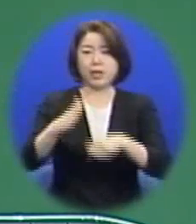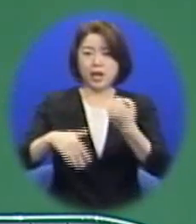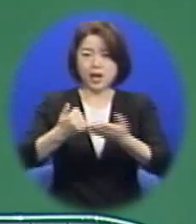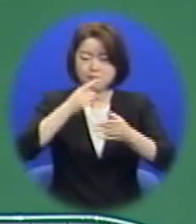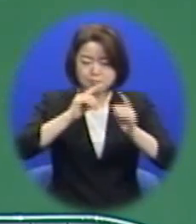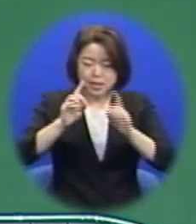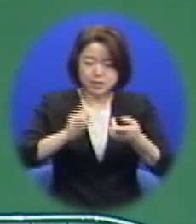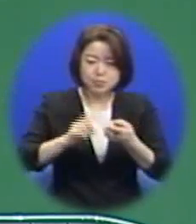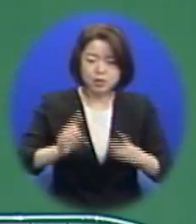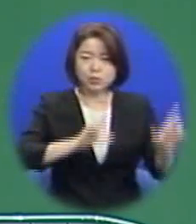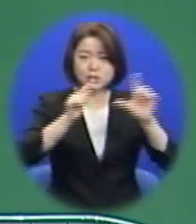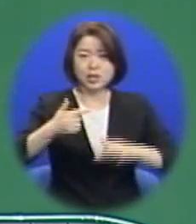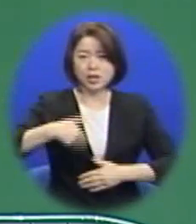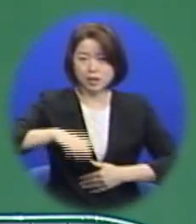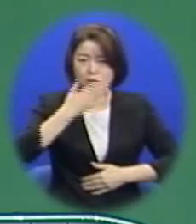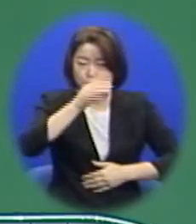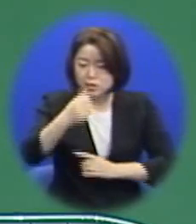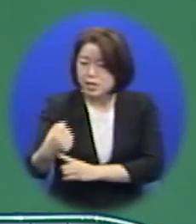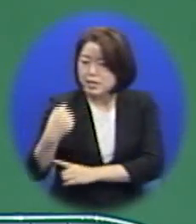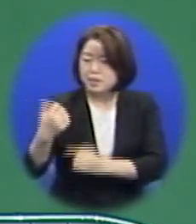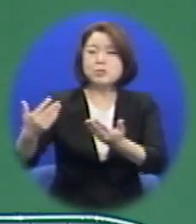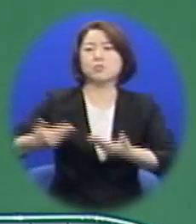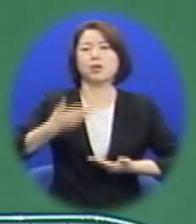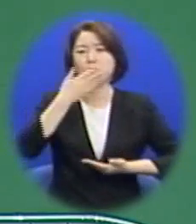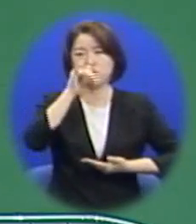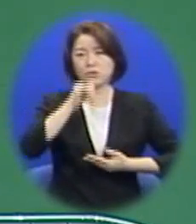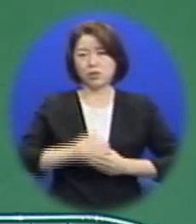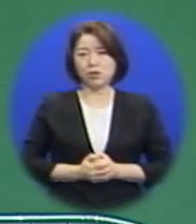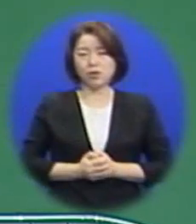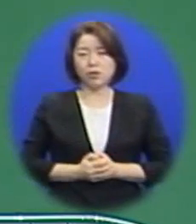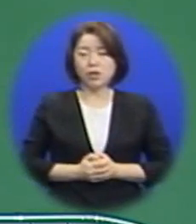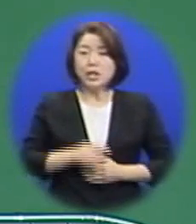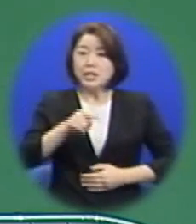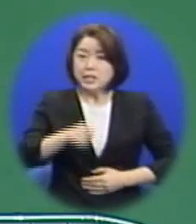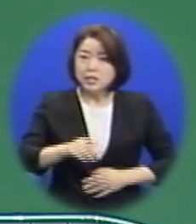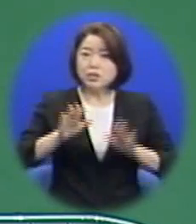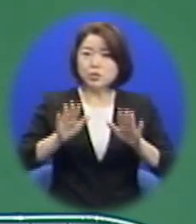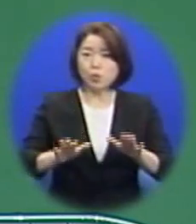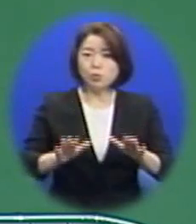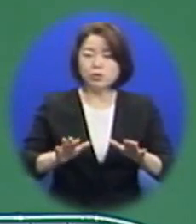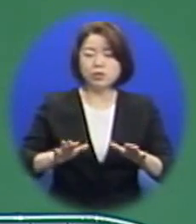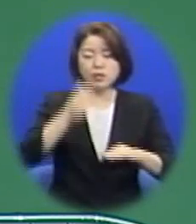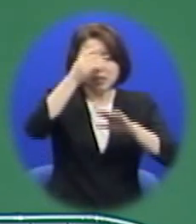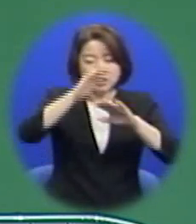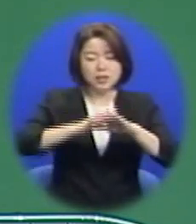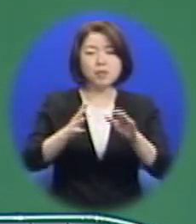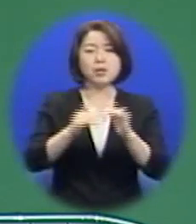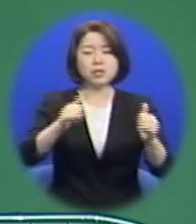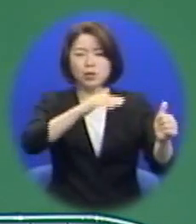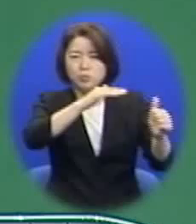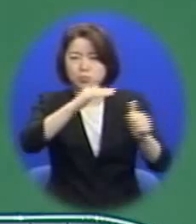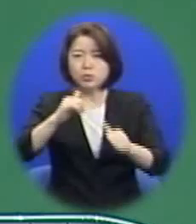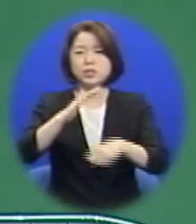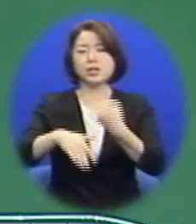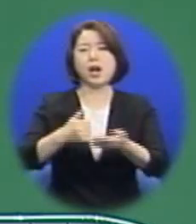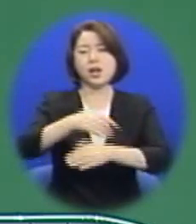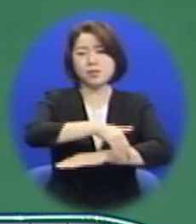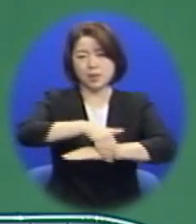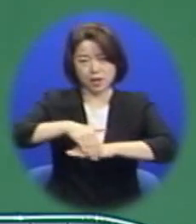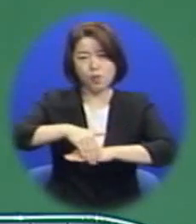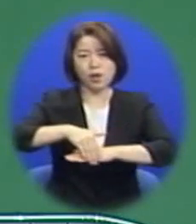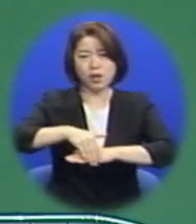살 힘을 얻게 되는 것입니다. 이것이 오늘 우리를 예배자로 부르시는 하나님의